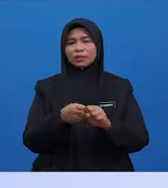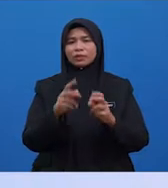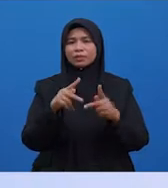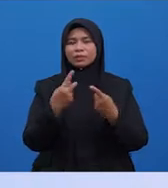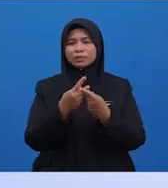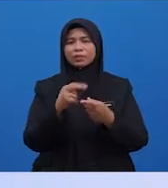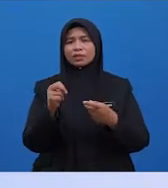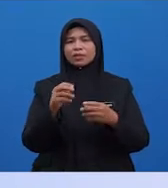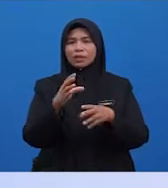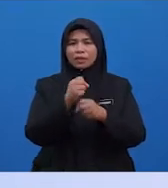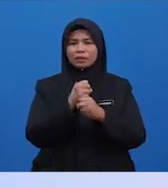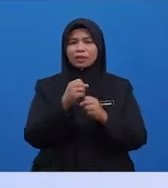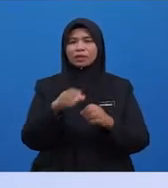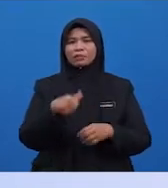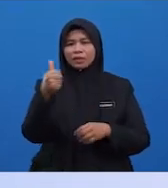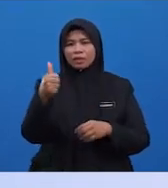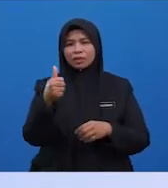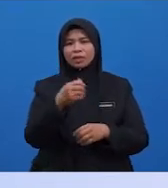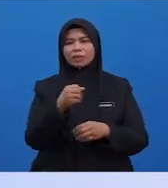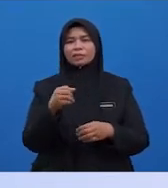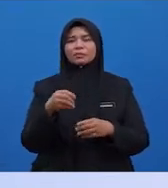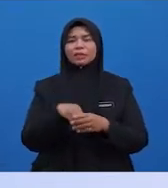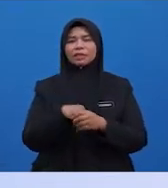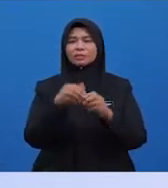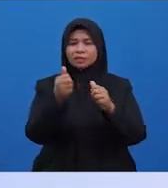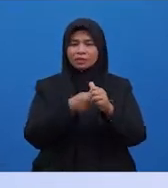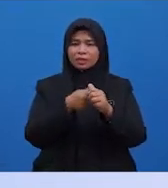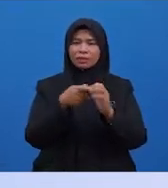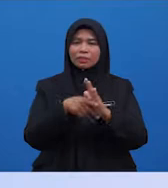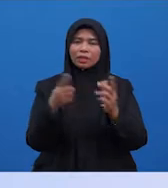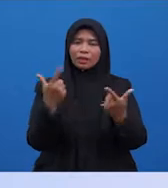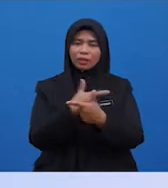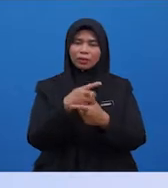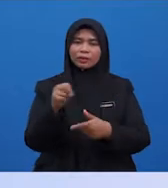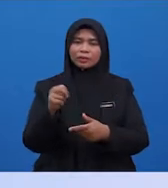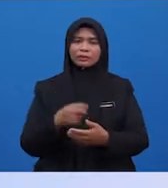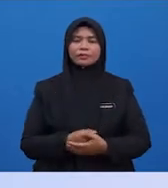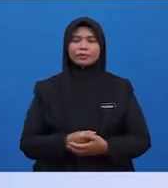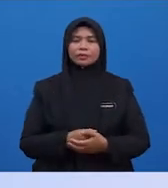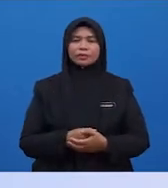agar pasukannya memperolehi kemenangan dalam setiap perlawanan.